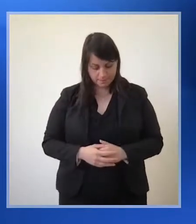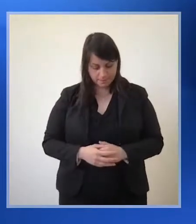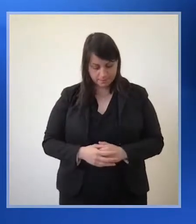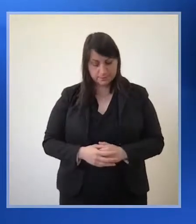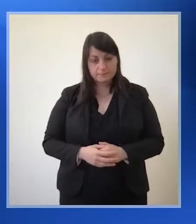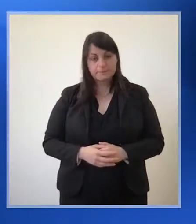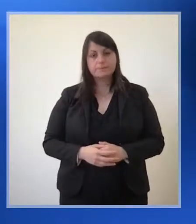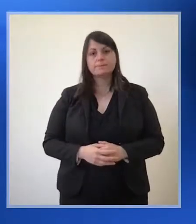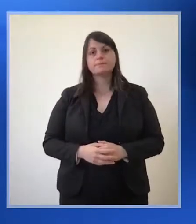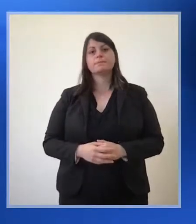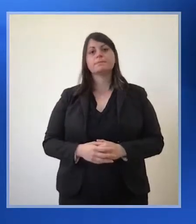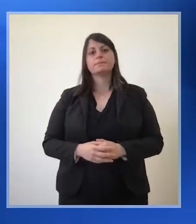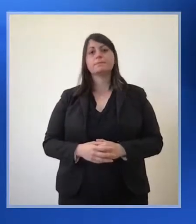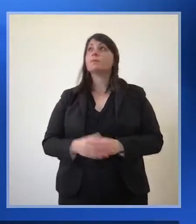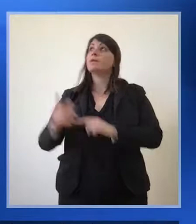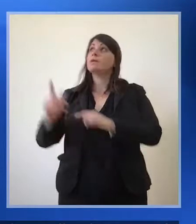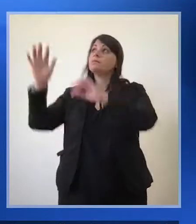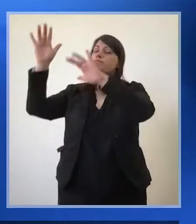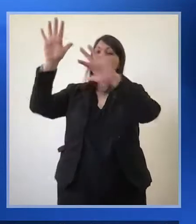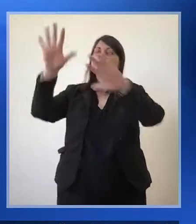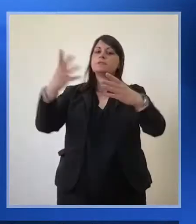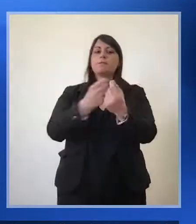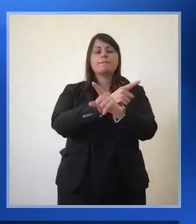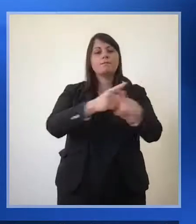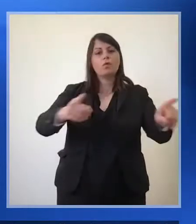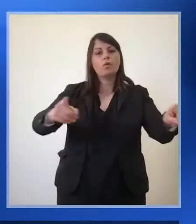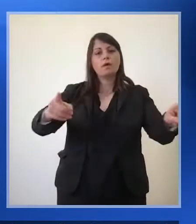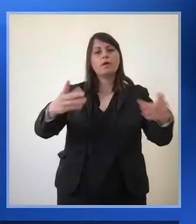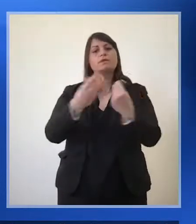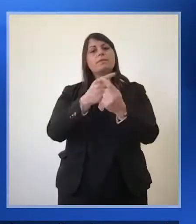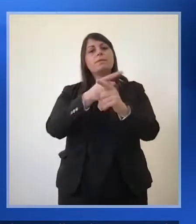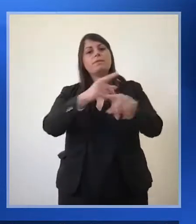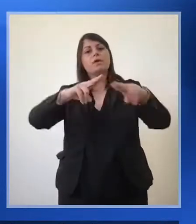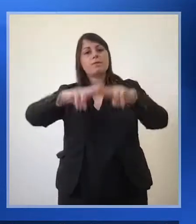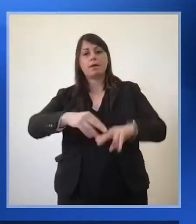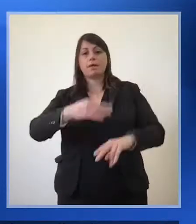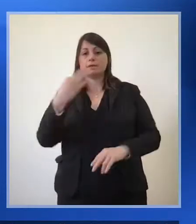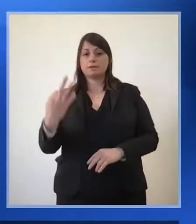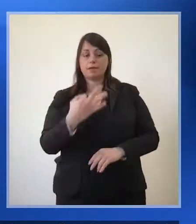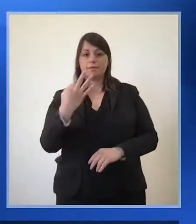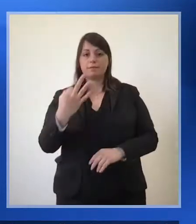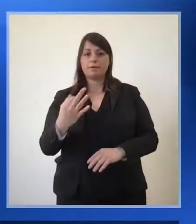Spiritus Sancti, descendat super vos et maneat semper.